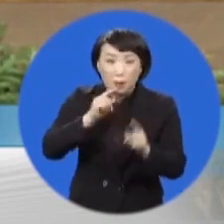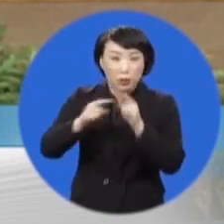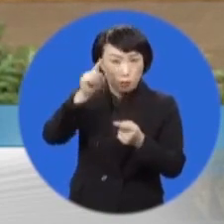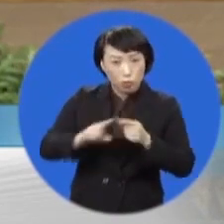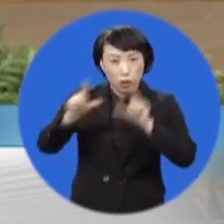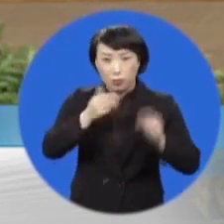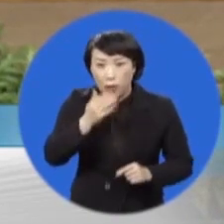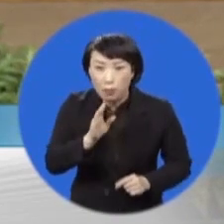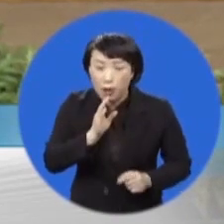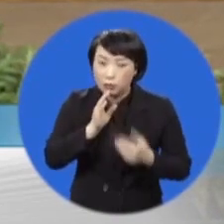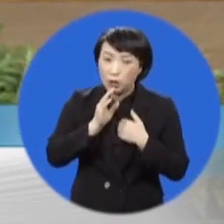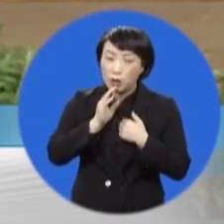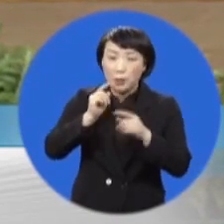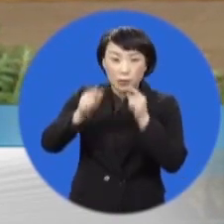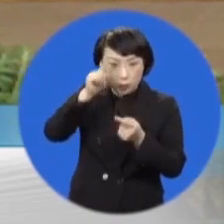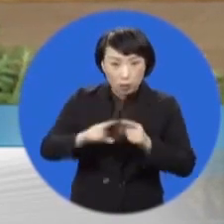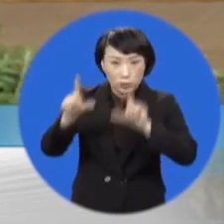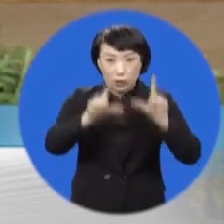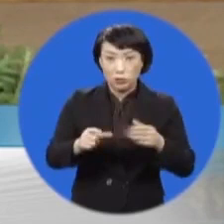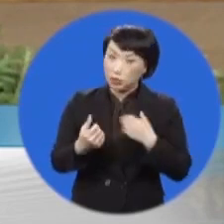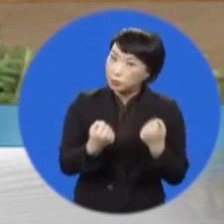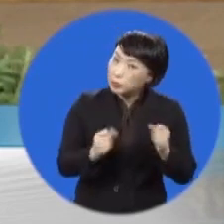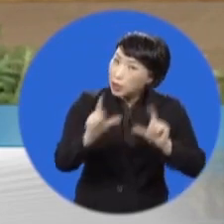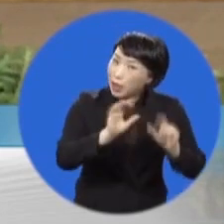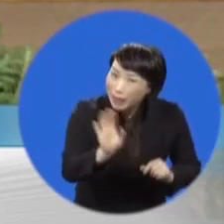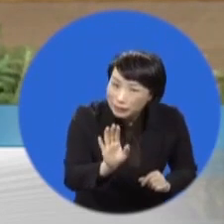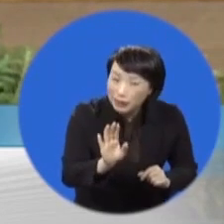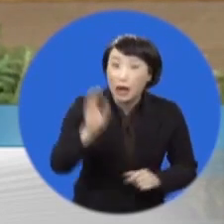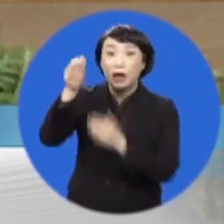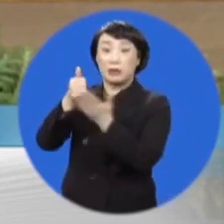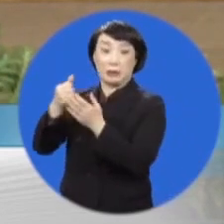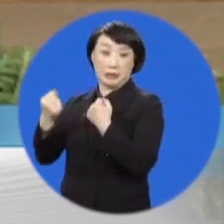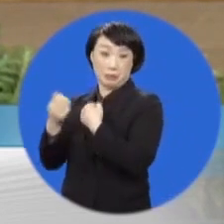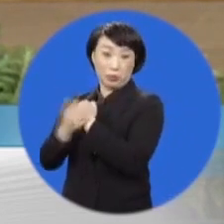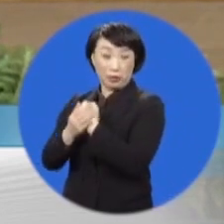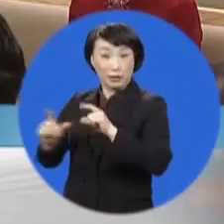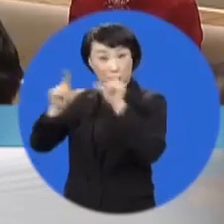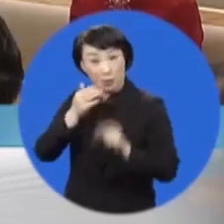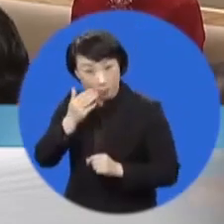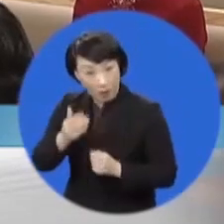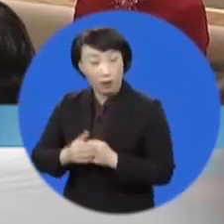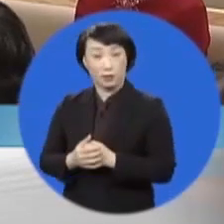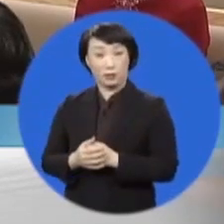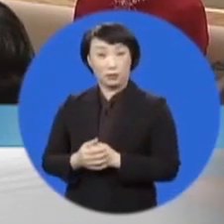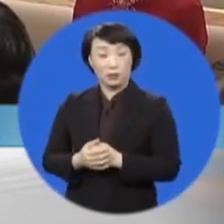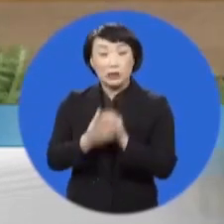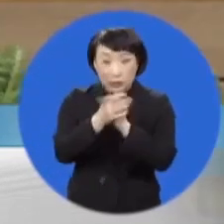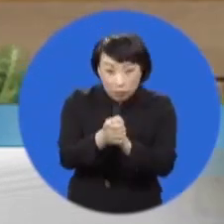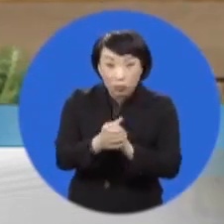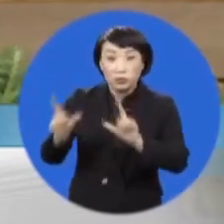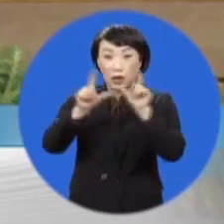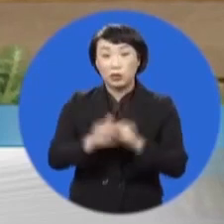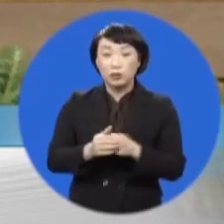3달 말씀대로 사는 거 좀 내 힘으로 하는 것이 아니라 하나님의 힘으로 사겠다 기도로